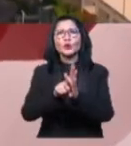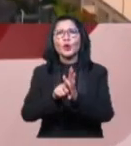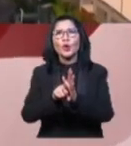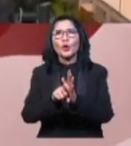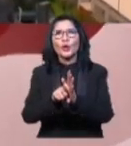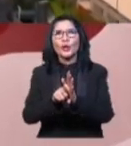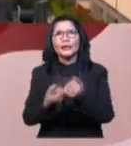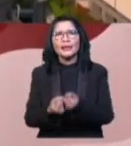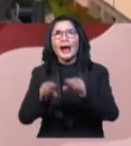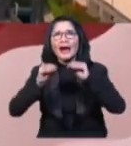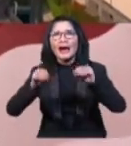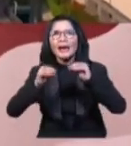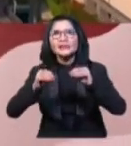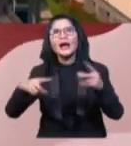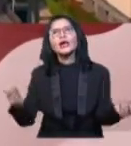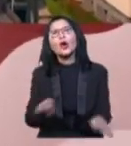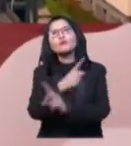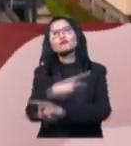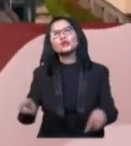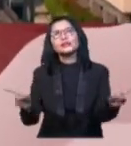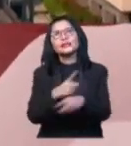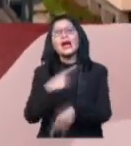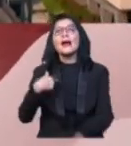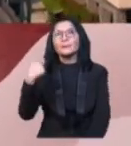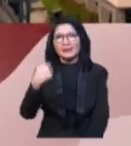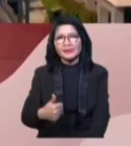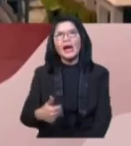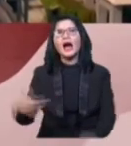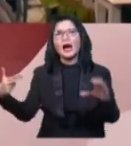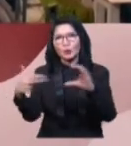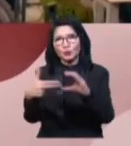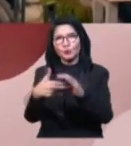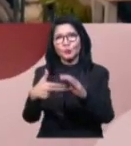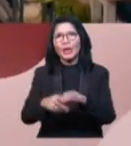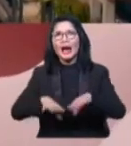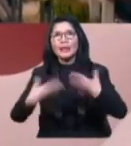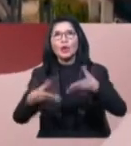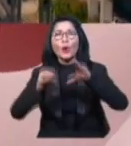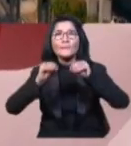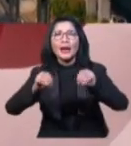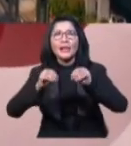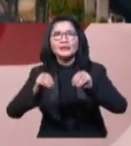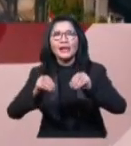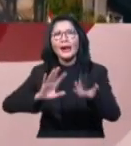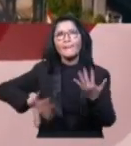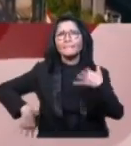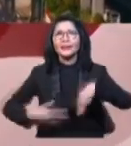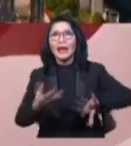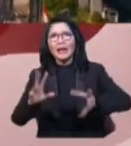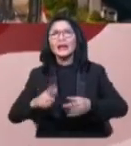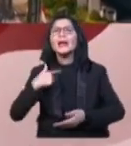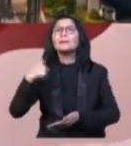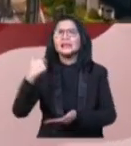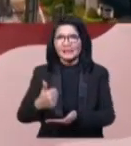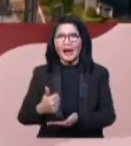ngajar musik misalnya, mungkin masih bisa dilakukan virtual atau mengajar menari misalnya mungkin